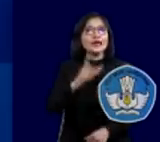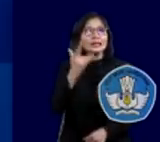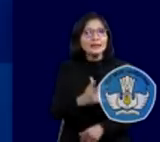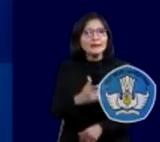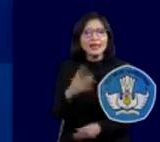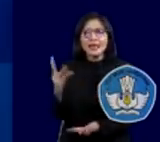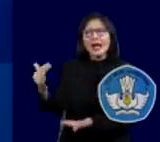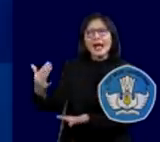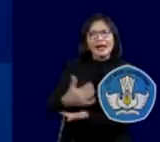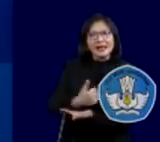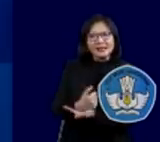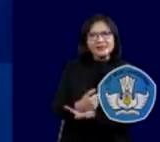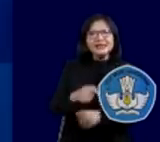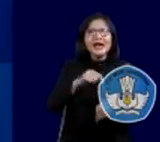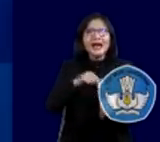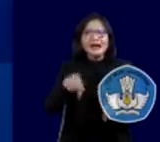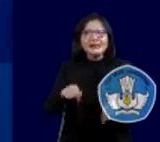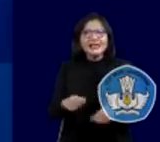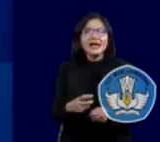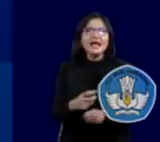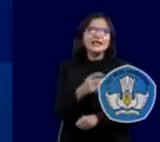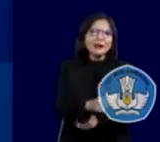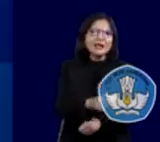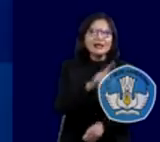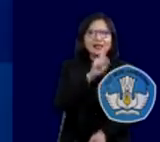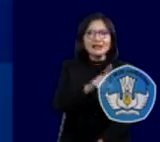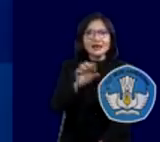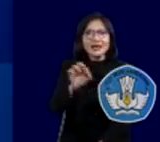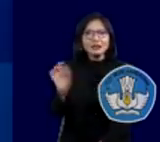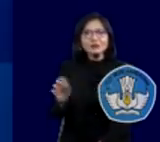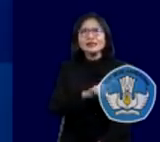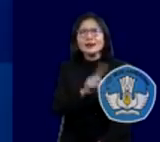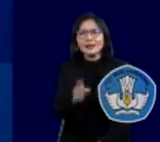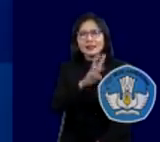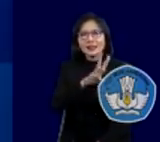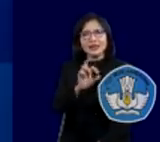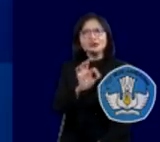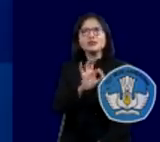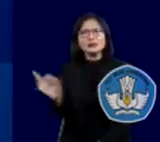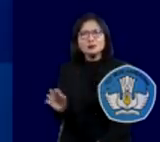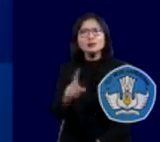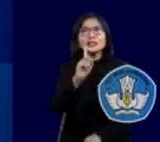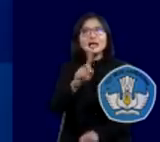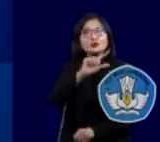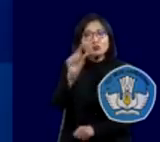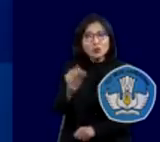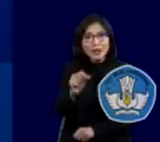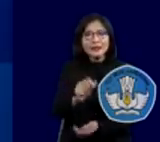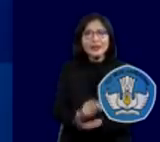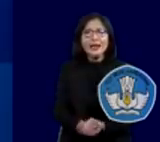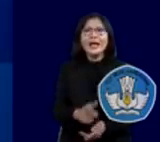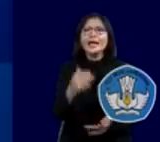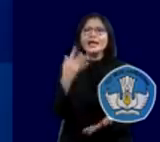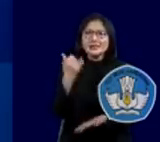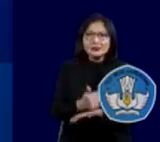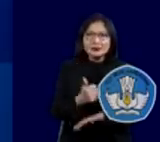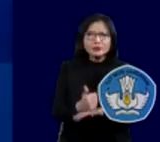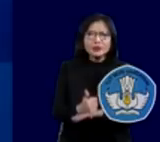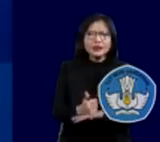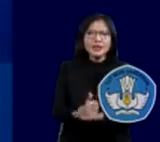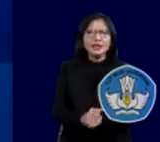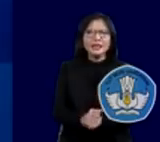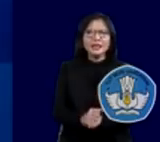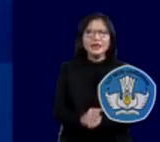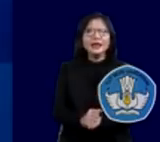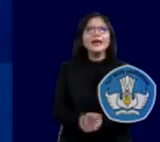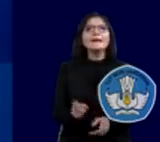gajinya sekarang dibayar antara 100 sampai 300 ribu rupiah per bulan yang sebenarnya layak